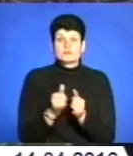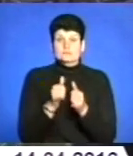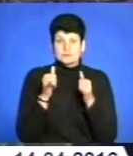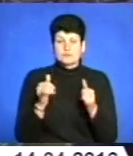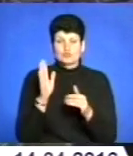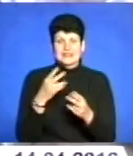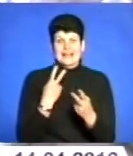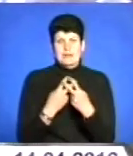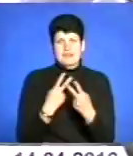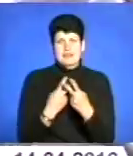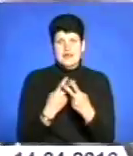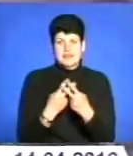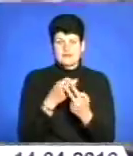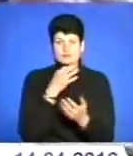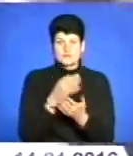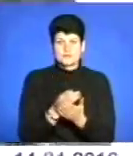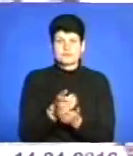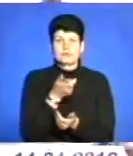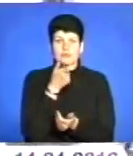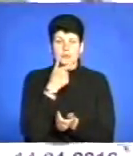вже кримінальна. Пане Руслане,